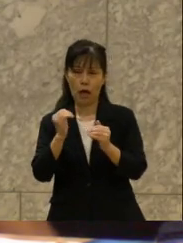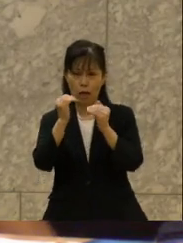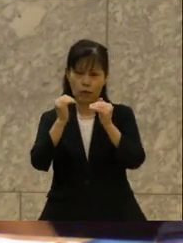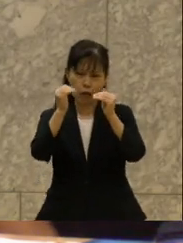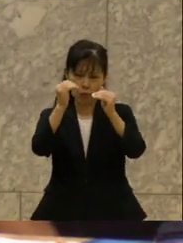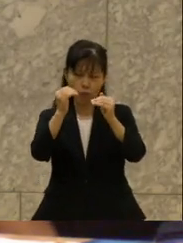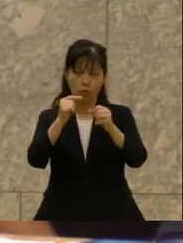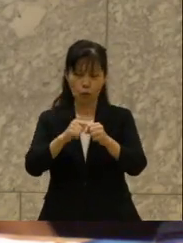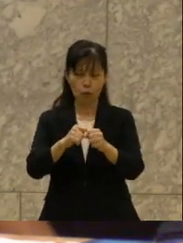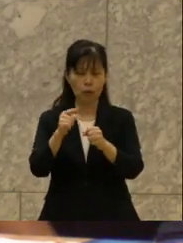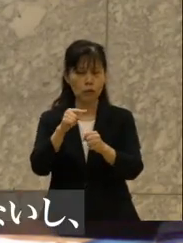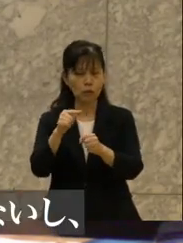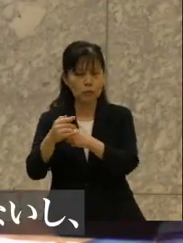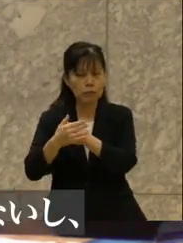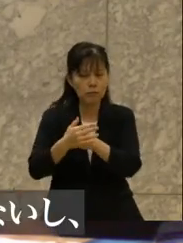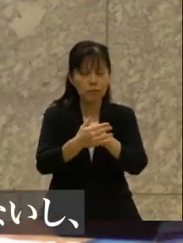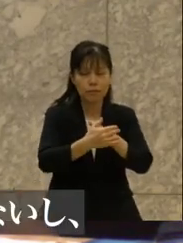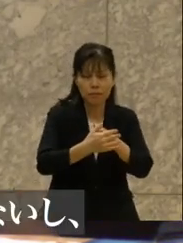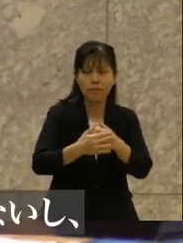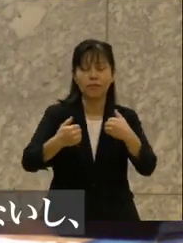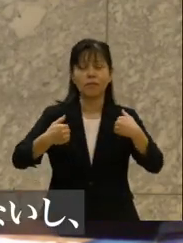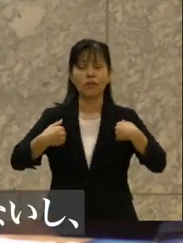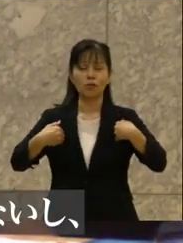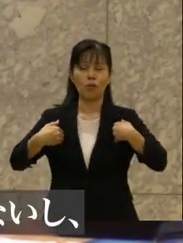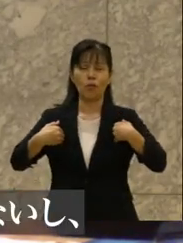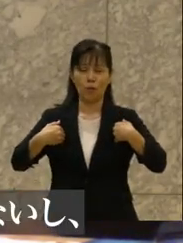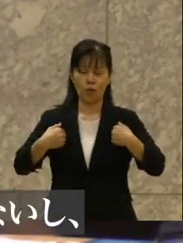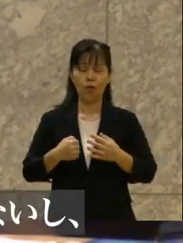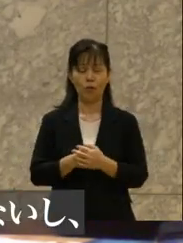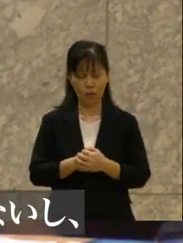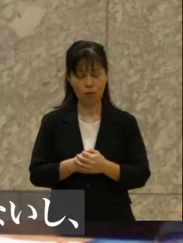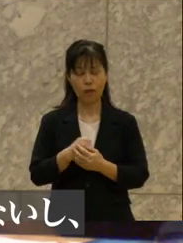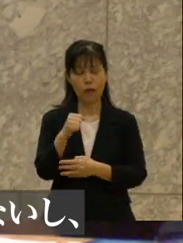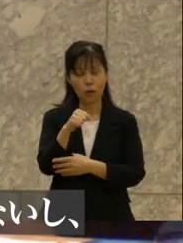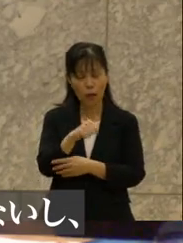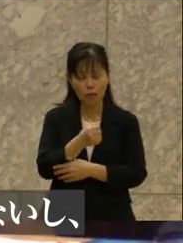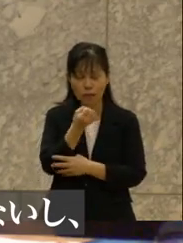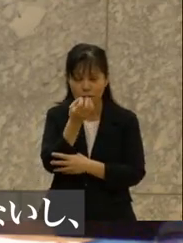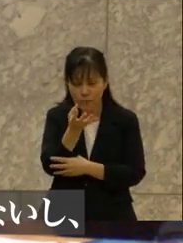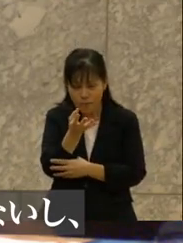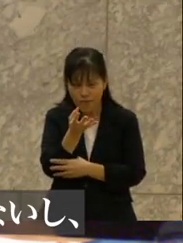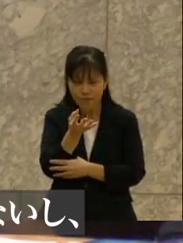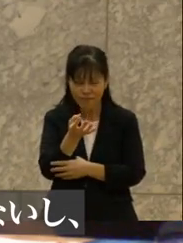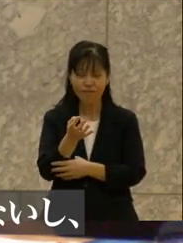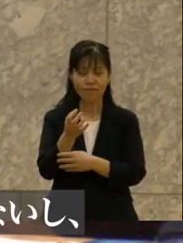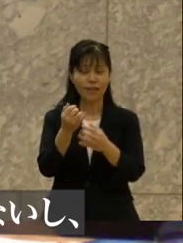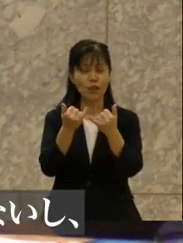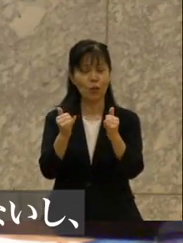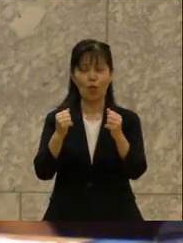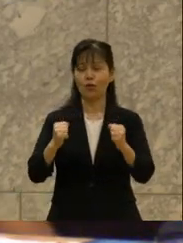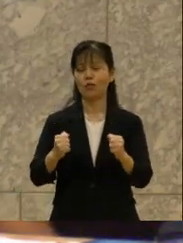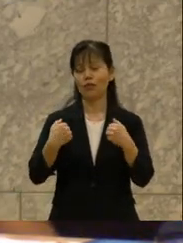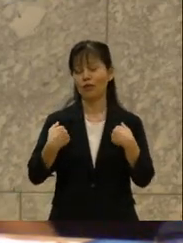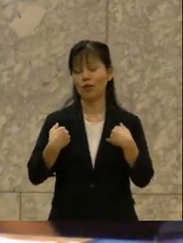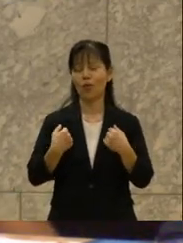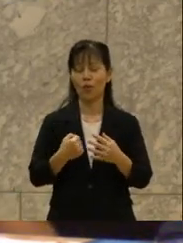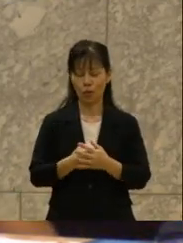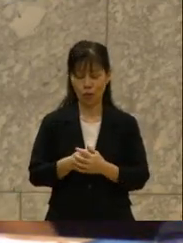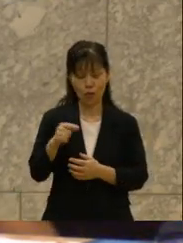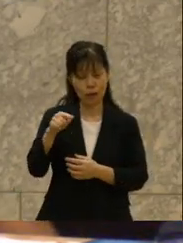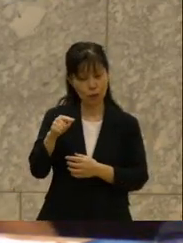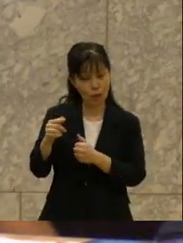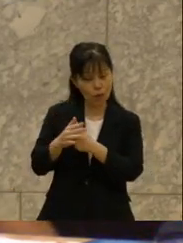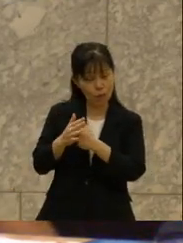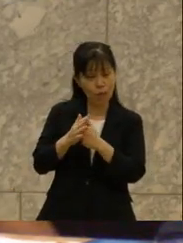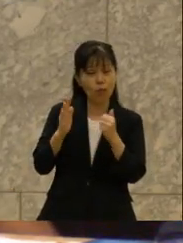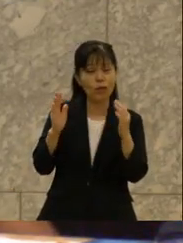人に甘えないといけないし助けてもらわないといけないし弱音も履く存在に誰かがいないといけないし人の存在なし